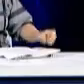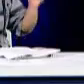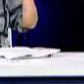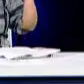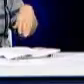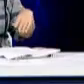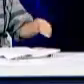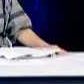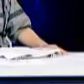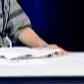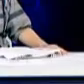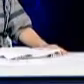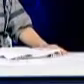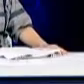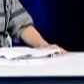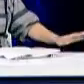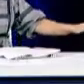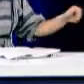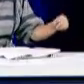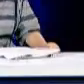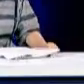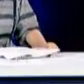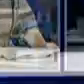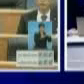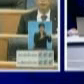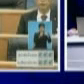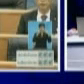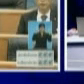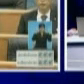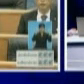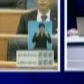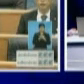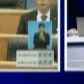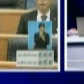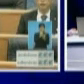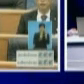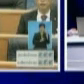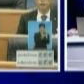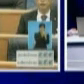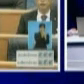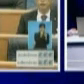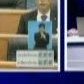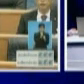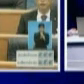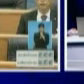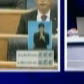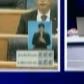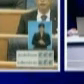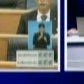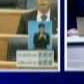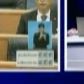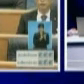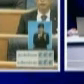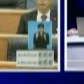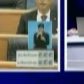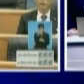รอ เออถ้าไปด้วยกันก็มาตอบได้ ถูกไหมฮะ ใช่ แต่ถ้าไม่ได้ไปด้วยกันเนี่ยมาตอบเนี่ยฉันก็ถือว่าเป็นการเสนอโดยที่ฉันเนี่ย